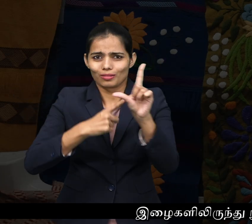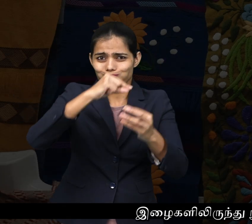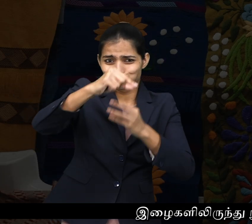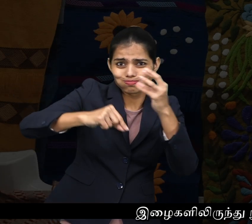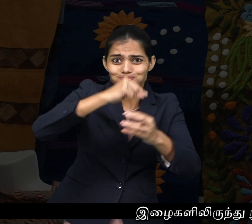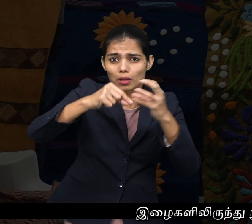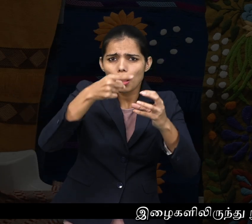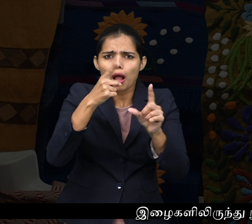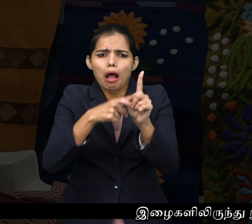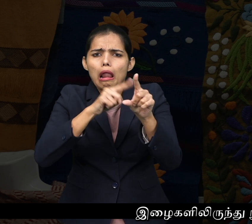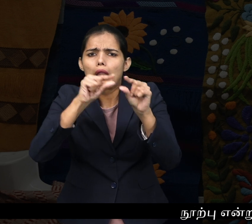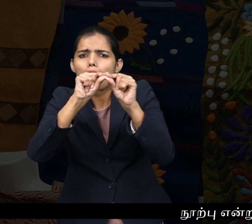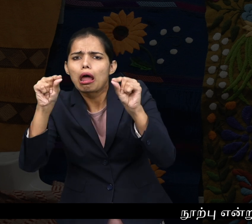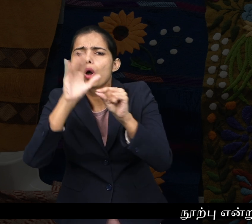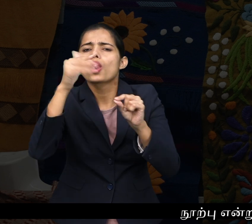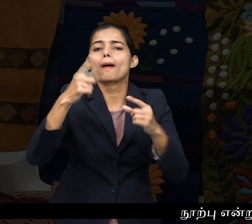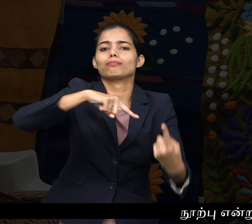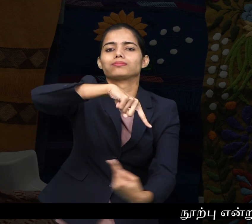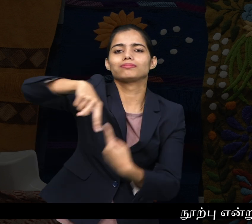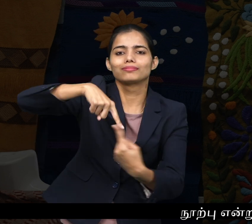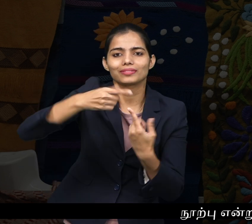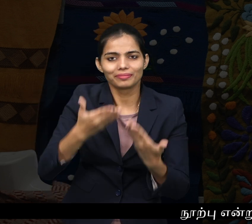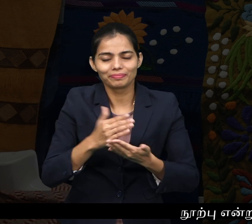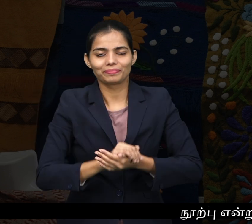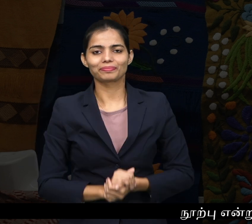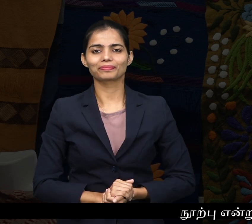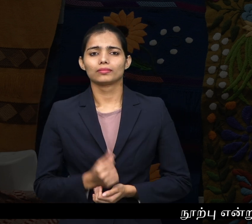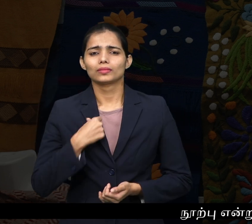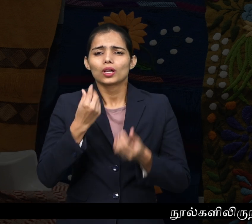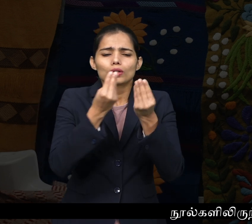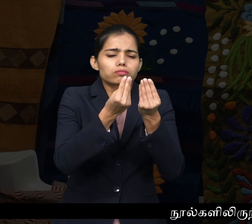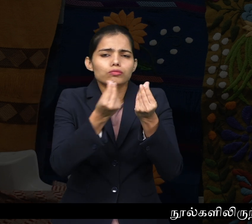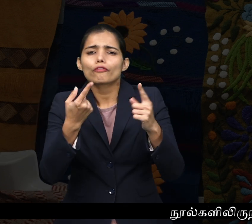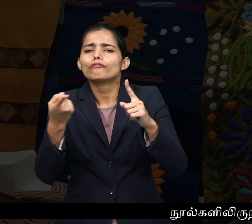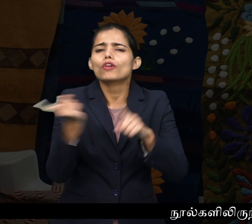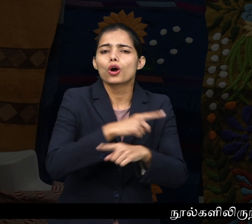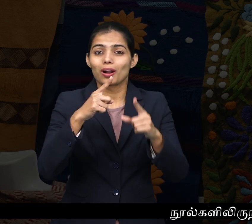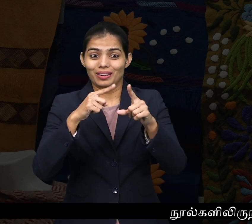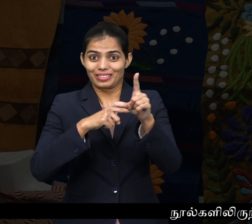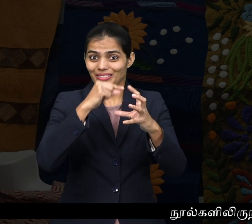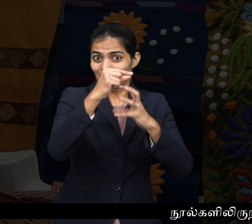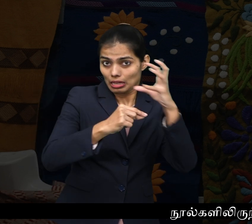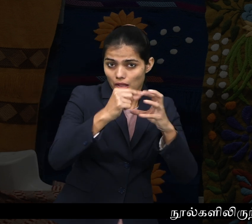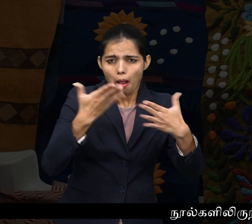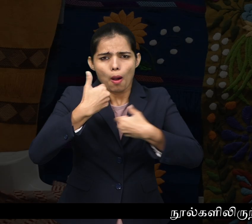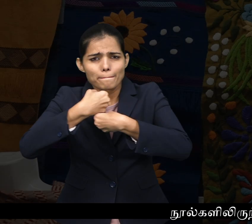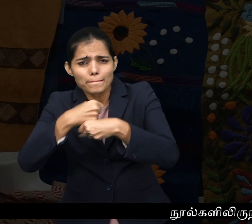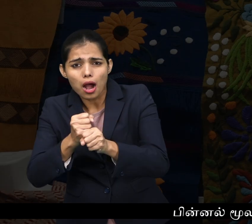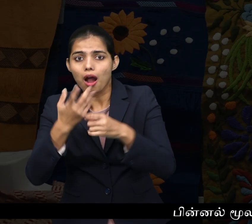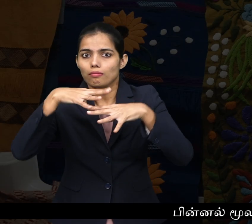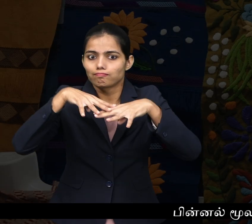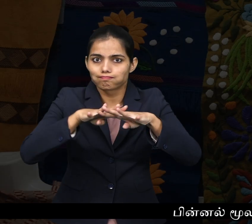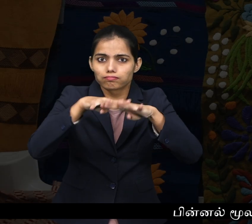இழைகளிலிருந்து நூல் தயாரிக்கும் செயல்முறை நூற்பு என்று அழைக்கப்படுகிறது. நூல்களிலிருந்து துணி நெசவு